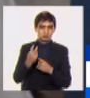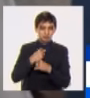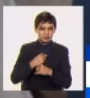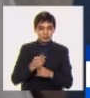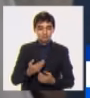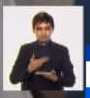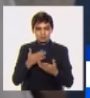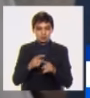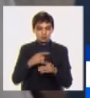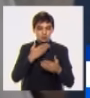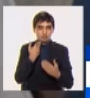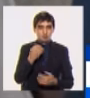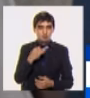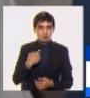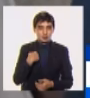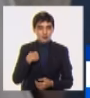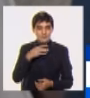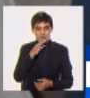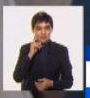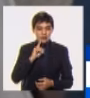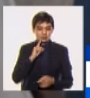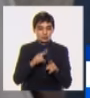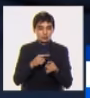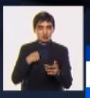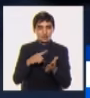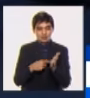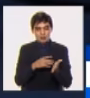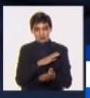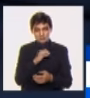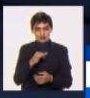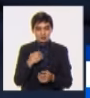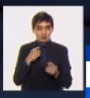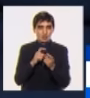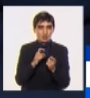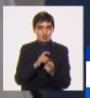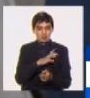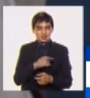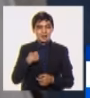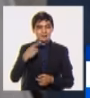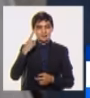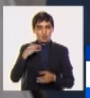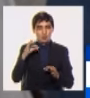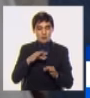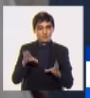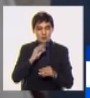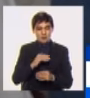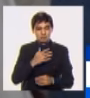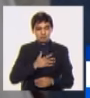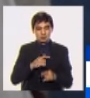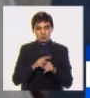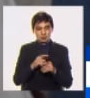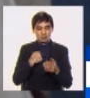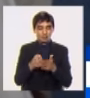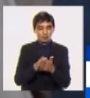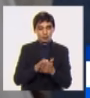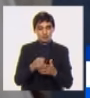хотя я на время я требовала даже скандалил я знаю это все бесполезно чтобы